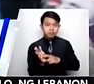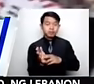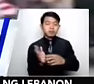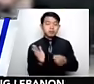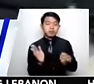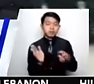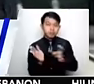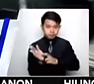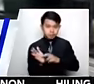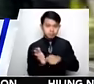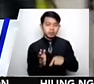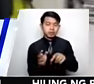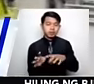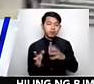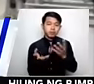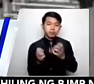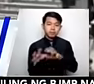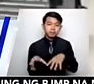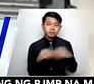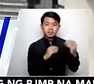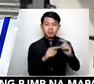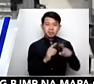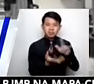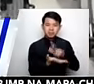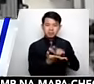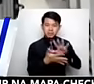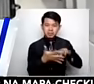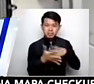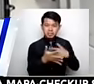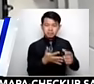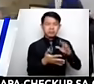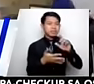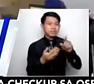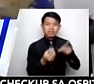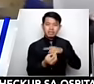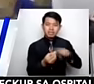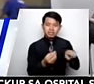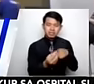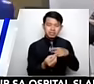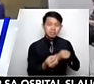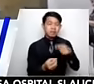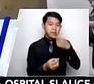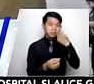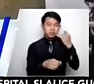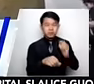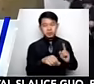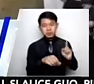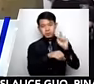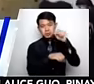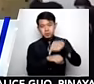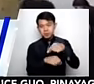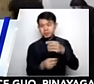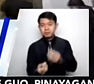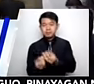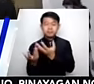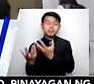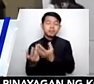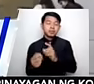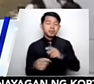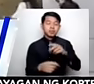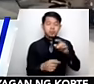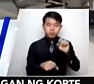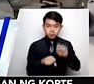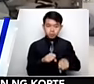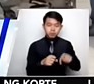Lebanon dahil sa sunod-sunod na airstrikes kaya ang gobyerno ng Pilipinas mag-arkila na ng special chartered